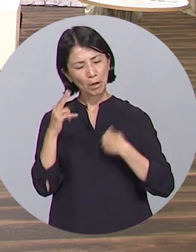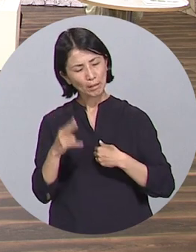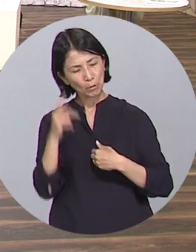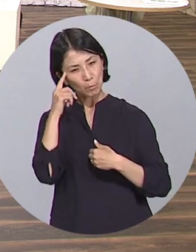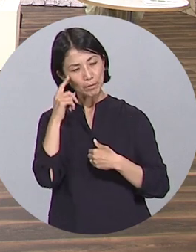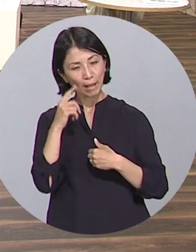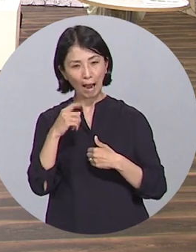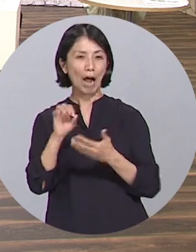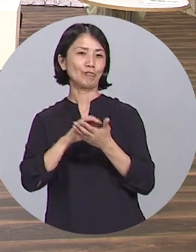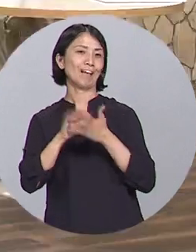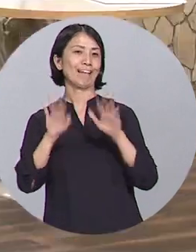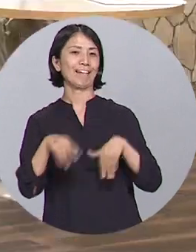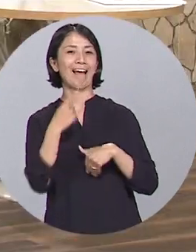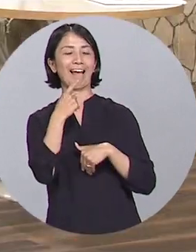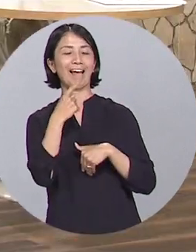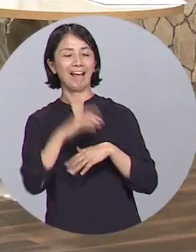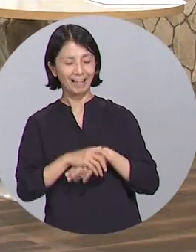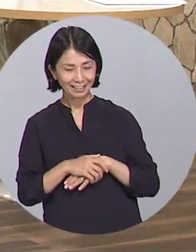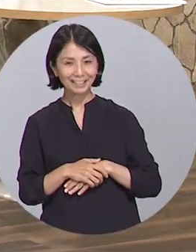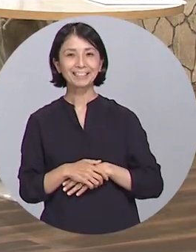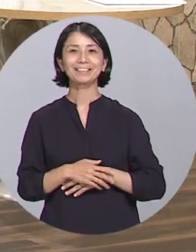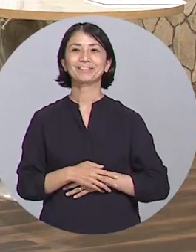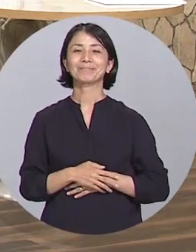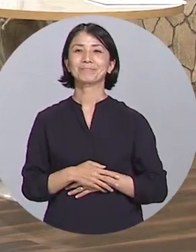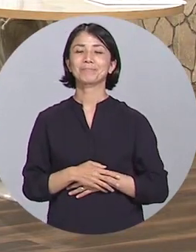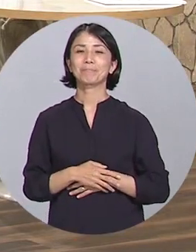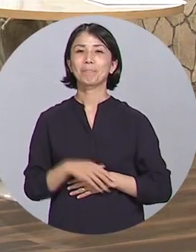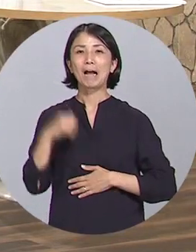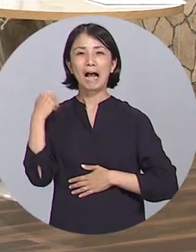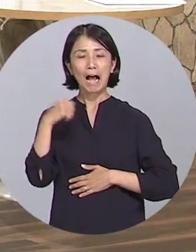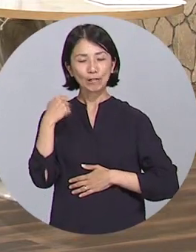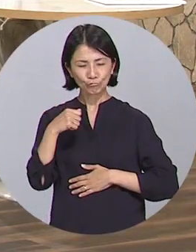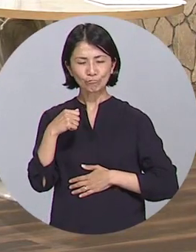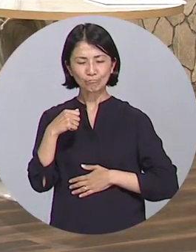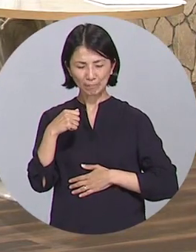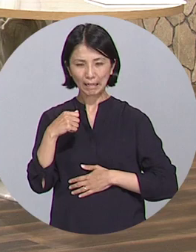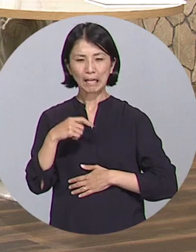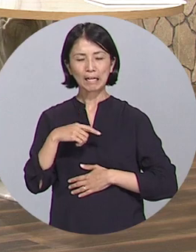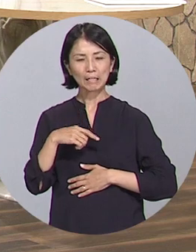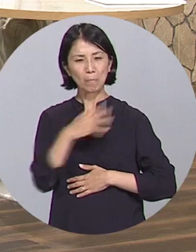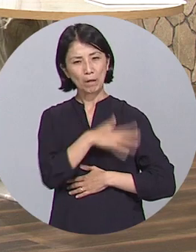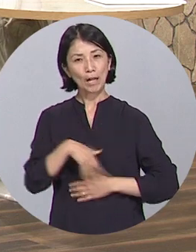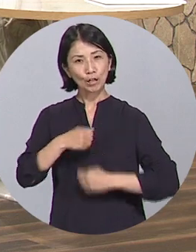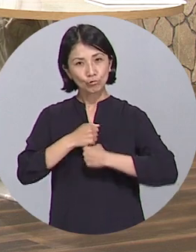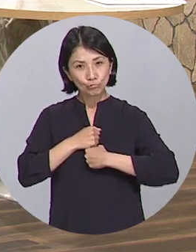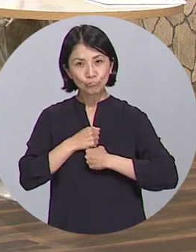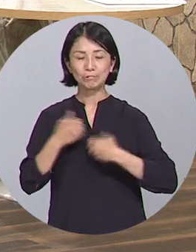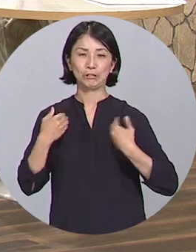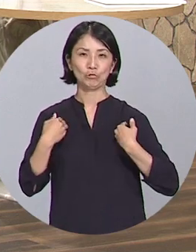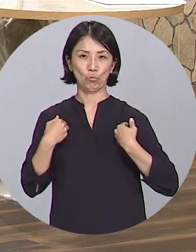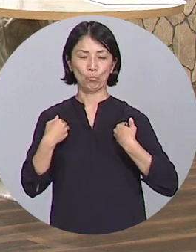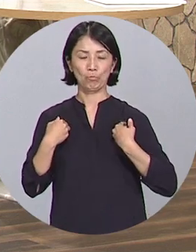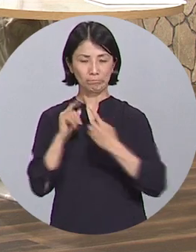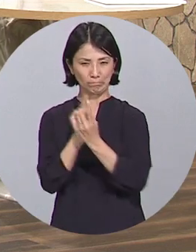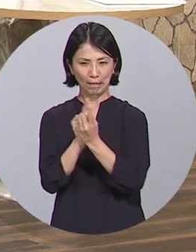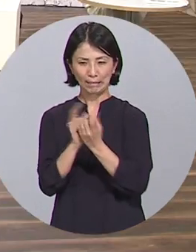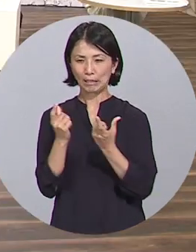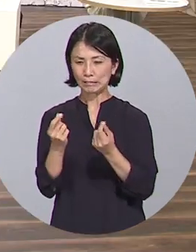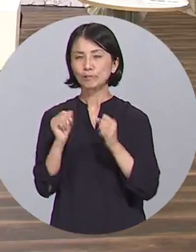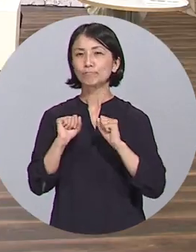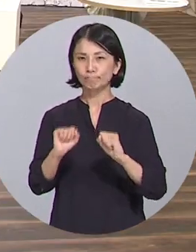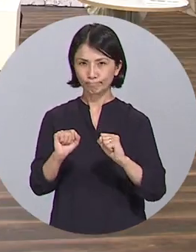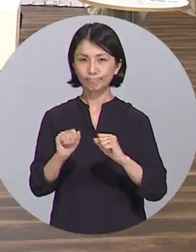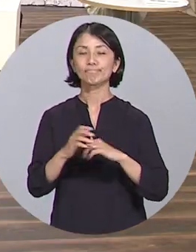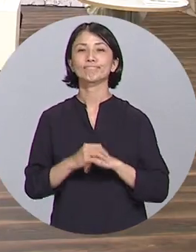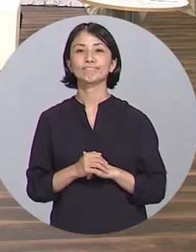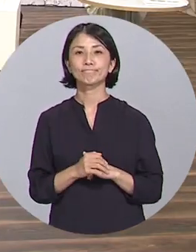ました。 つけました。 もうすぐ。 すぐ。いや暑いからね、どう調節しないといけないですよね。暑さ対策ねちゃんとしないといけない。